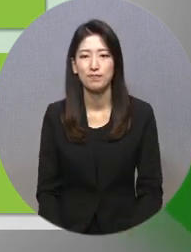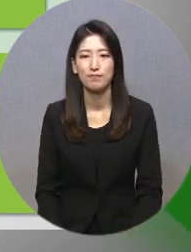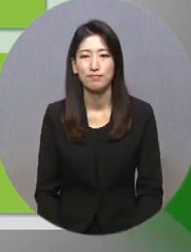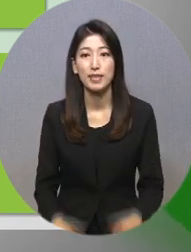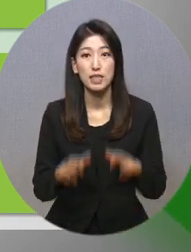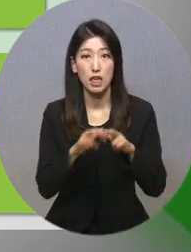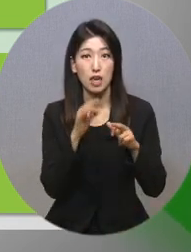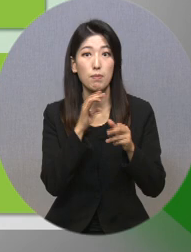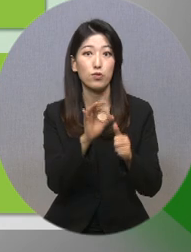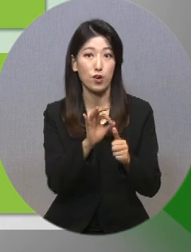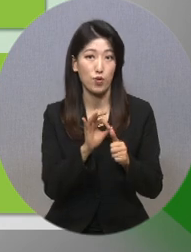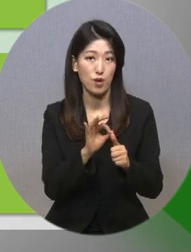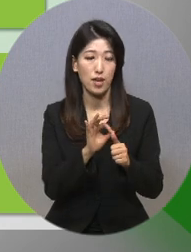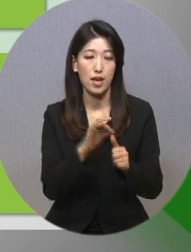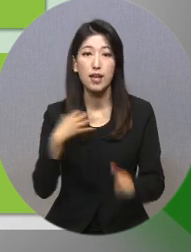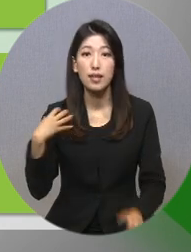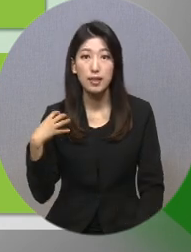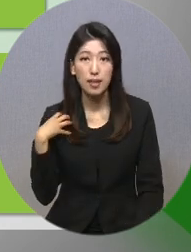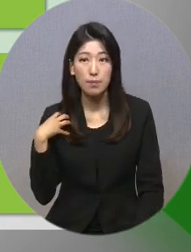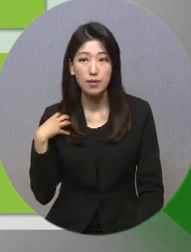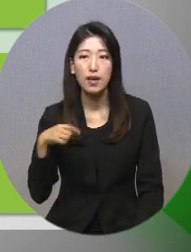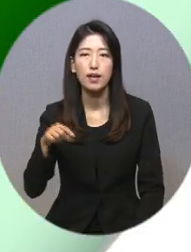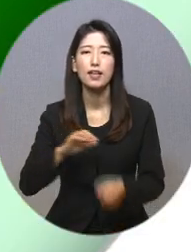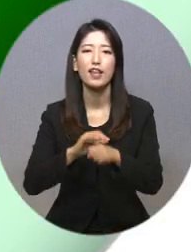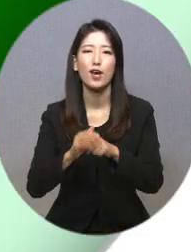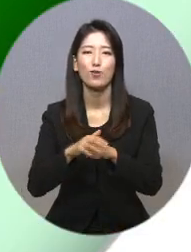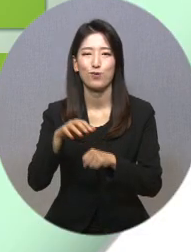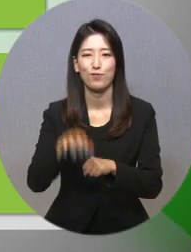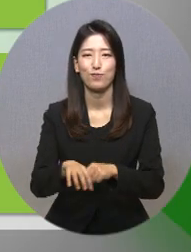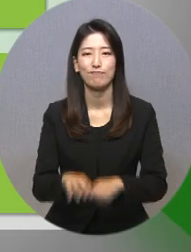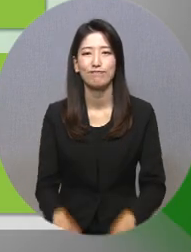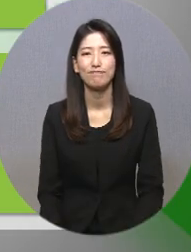장애인만 채용하며 담당지사는 대구지사입니다.